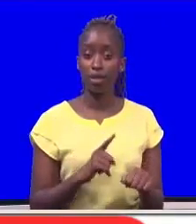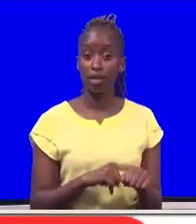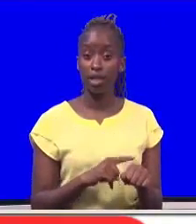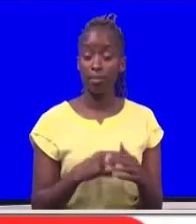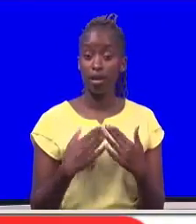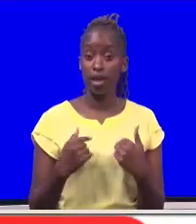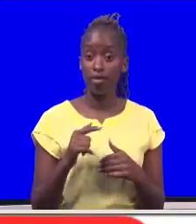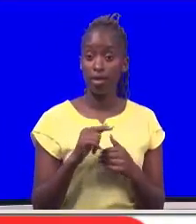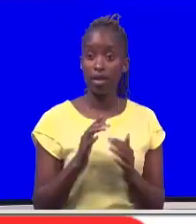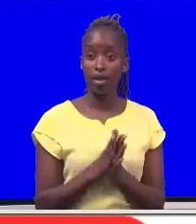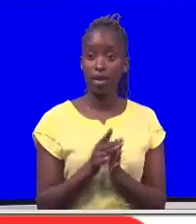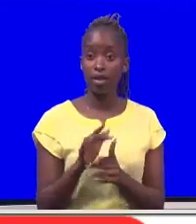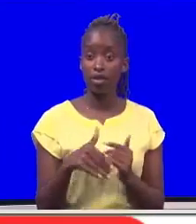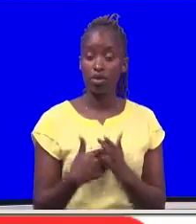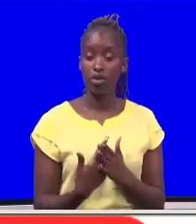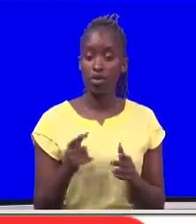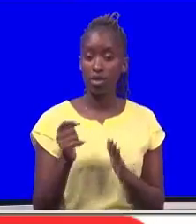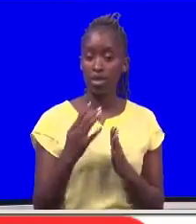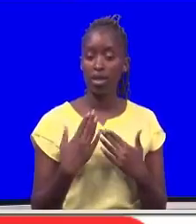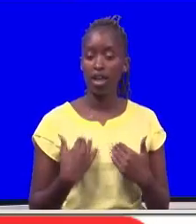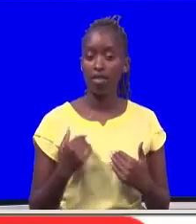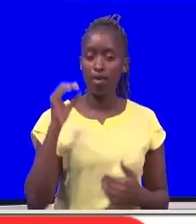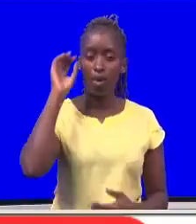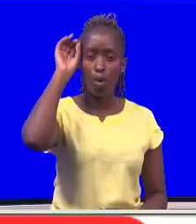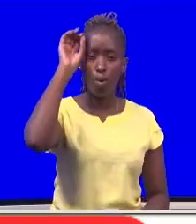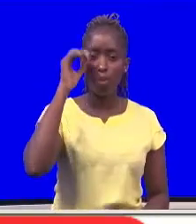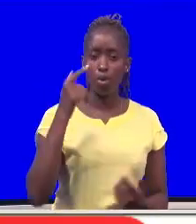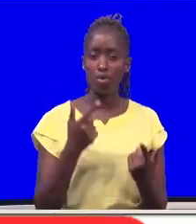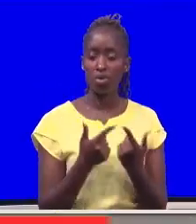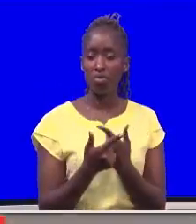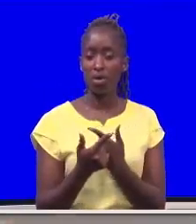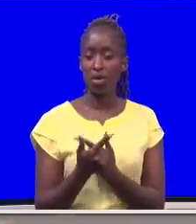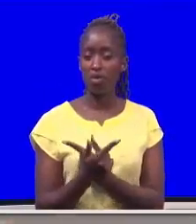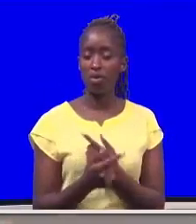baadhi ya Wakenya wakiwa na maoni tofauti. Ann Odida, TV4.